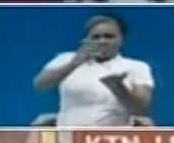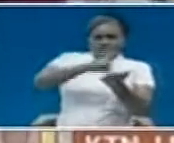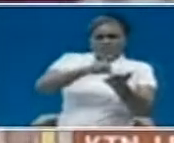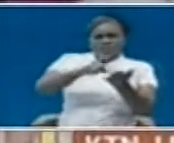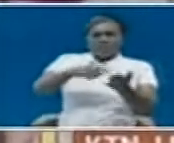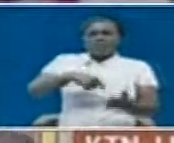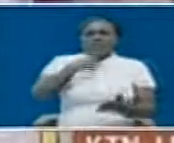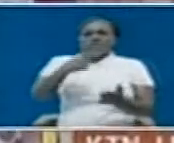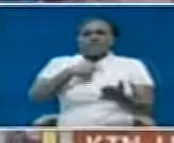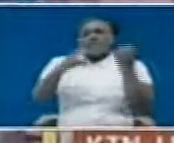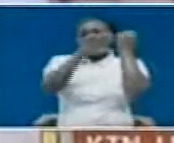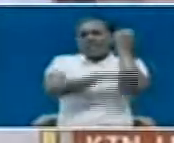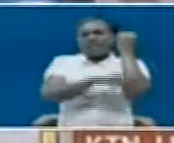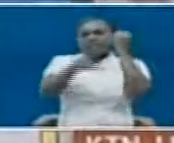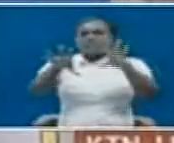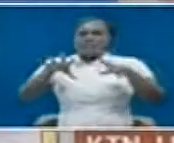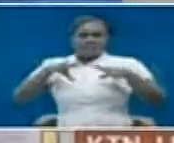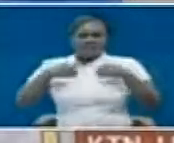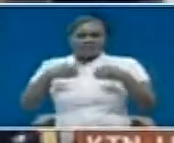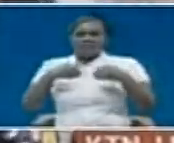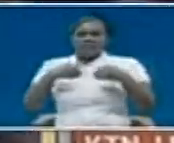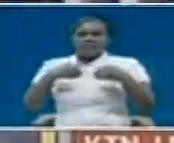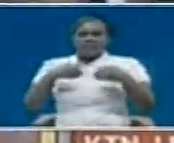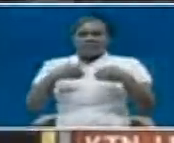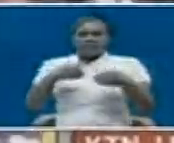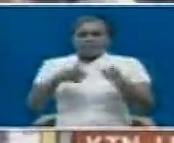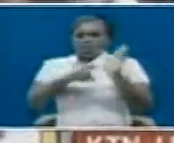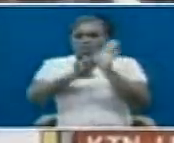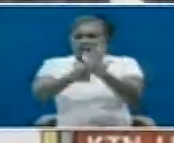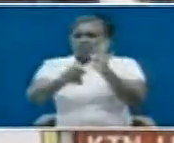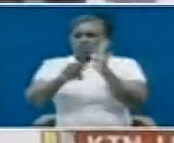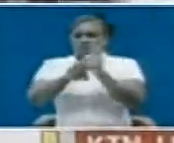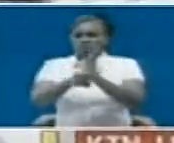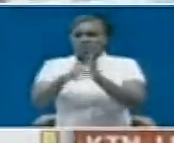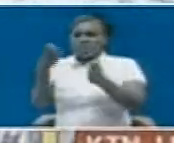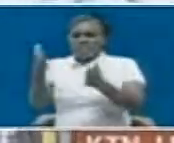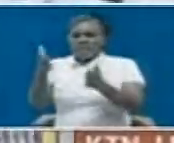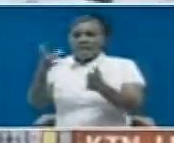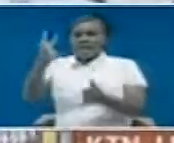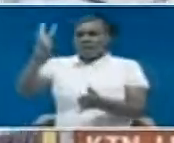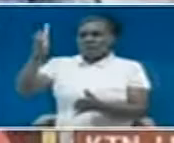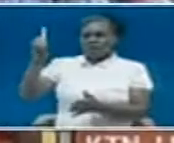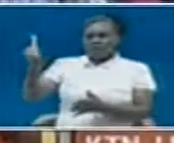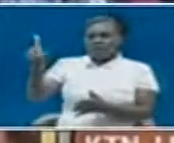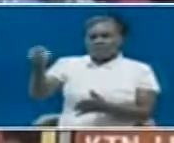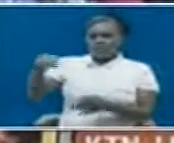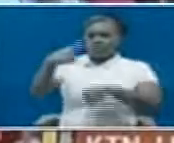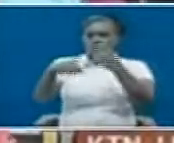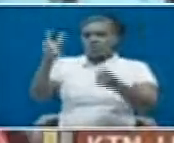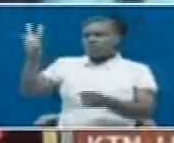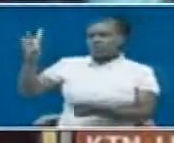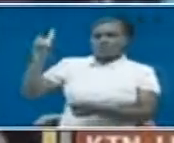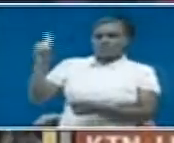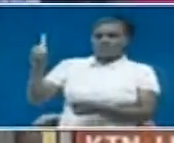kigeni zimeonekana zikikubali baadhi ya tamaduni hizo. Katika maonyesho ya Smithsonian Folklife yanayoendelea